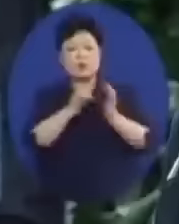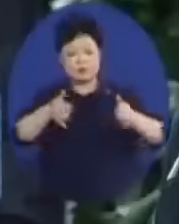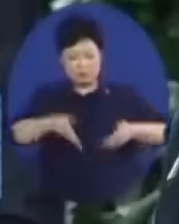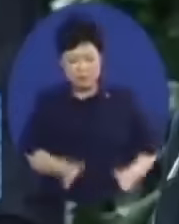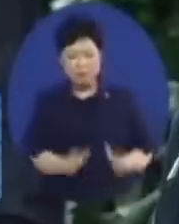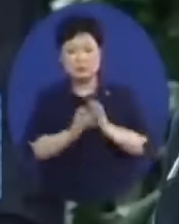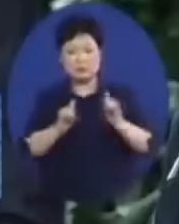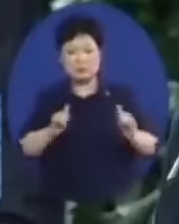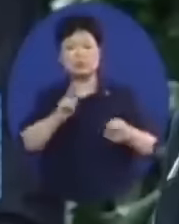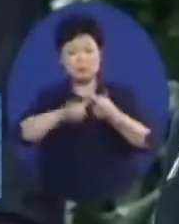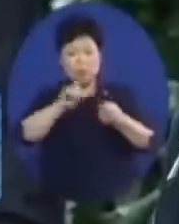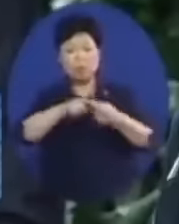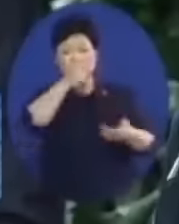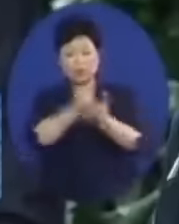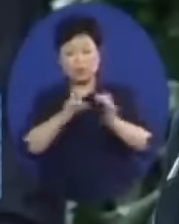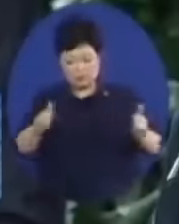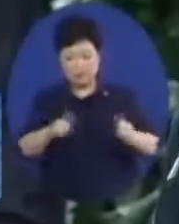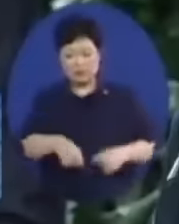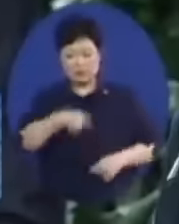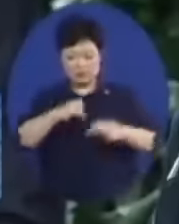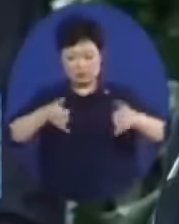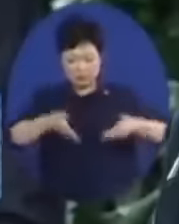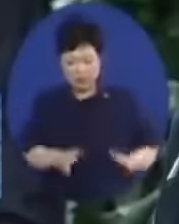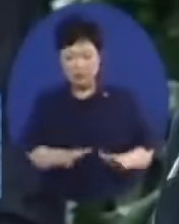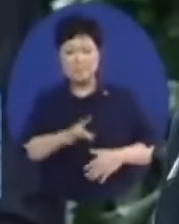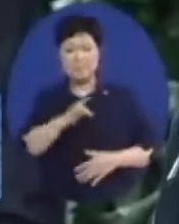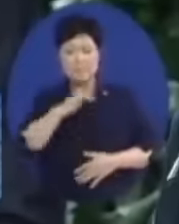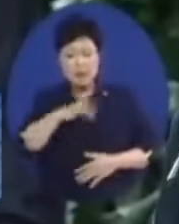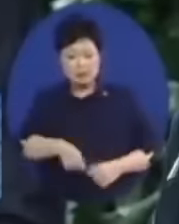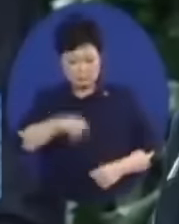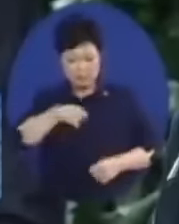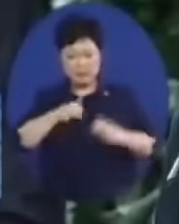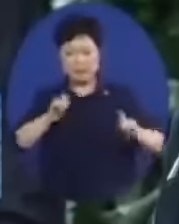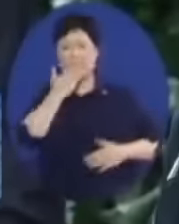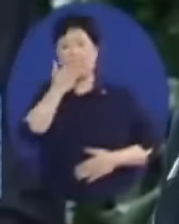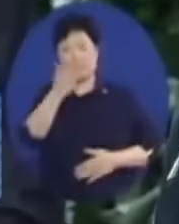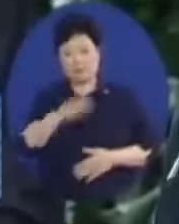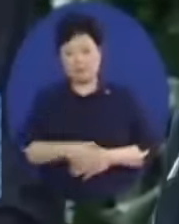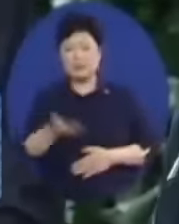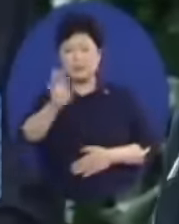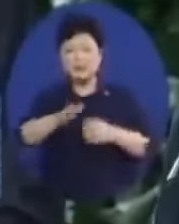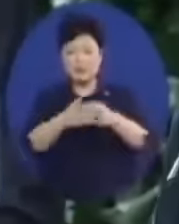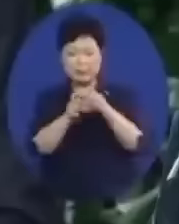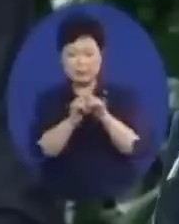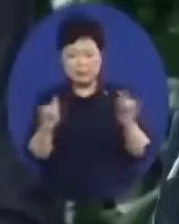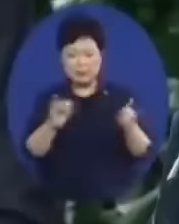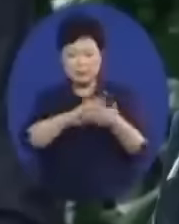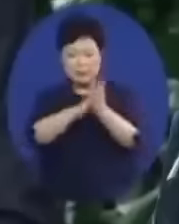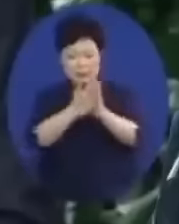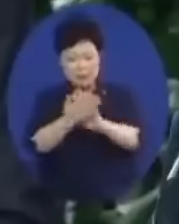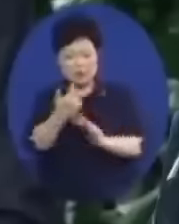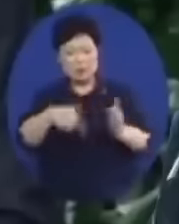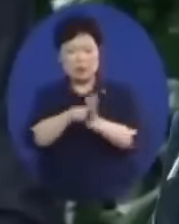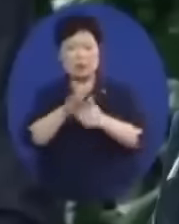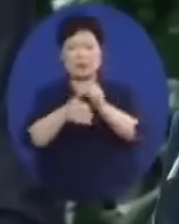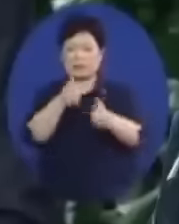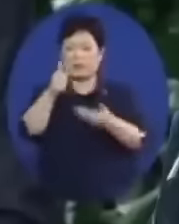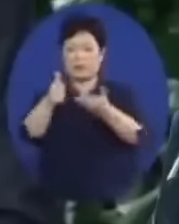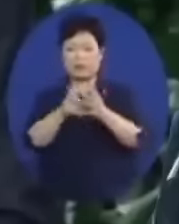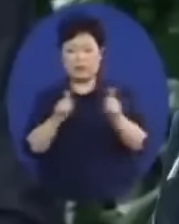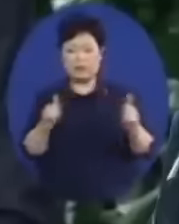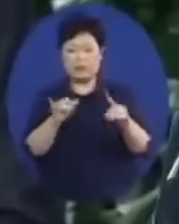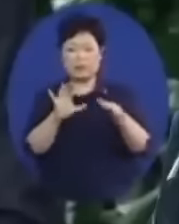태어난 사람은 죄인이요, 의인으로 태어나야 의인이 될 수 있는 것입니다. 그러므로 인간을 구원하기 위해서 하나님은